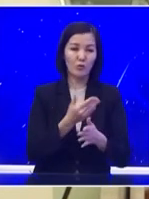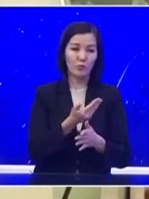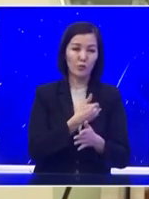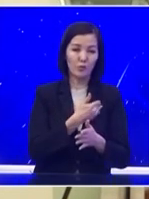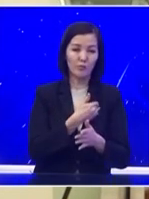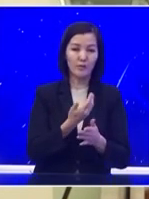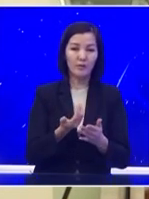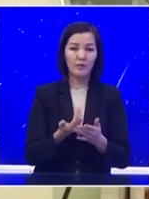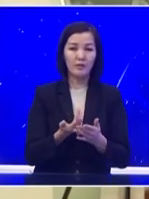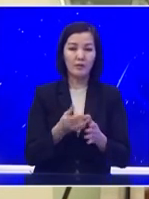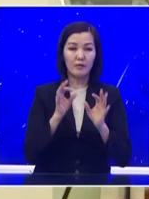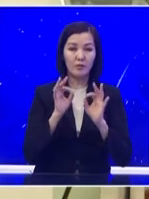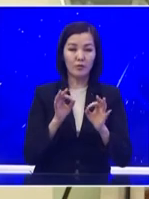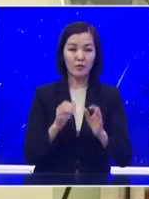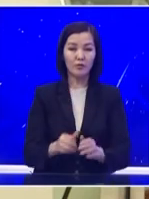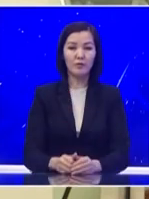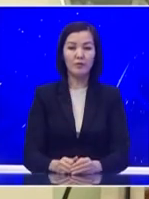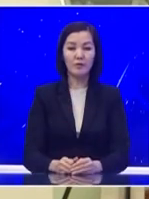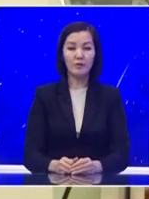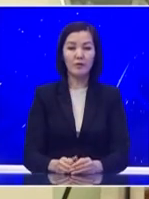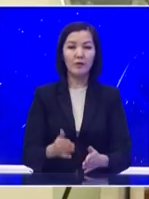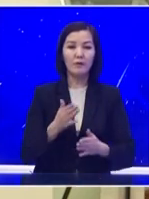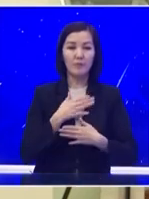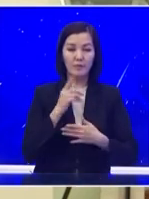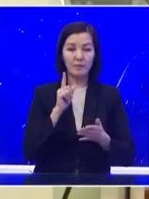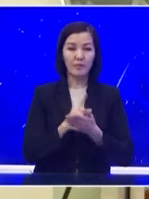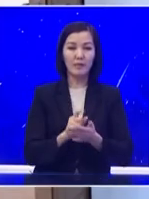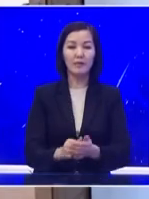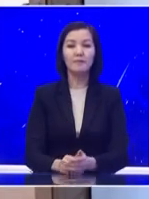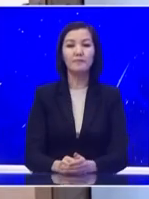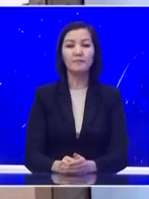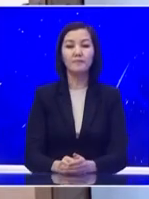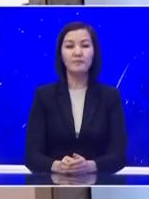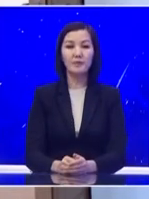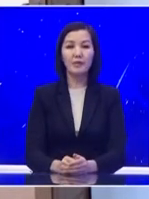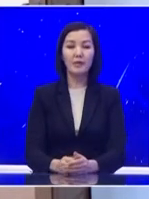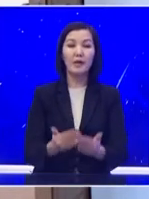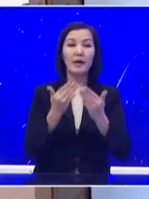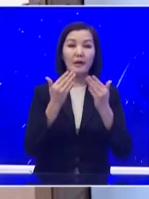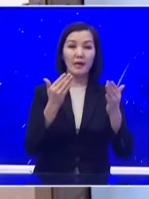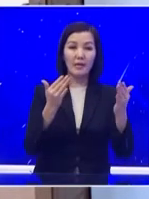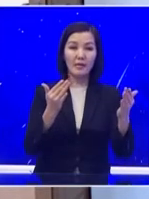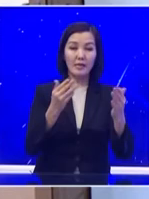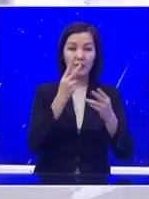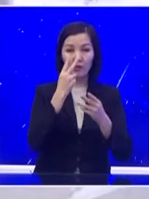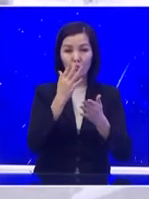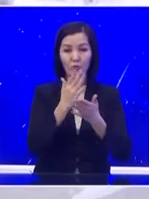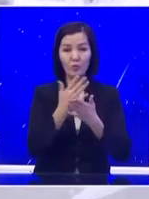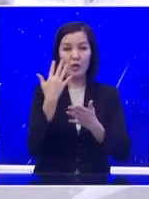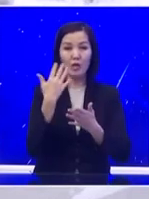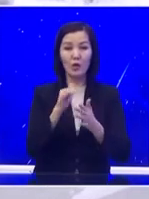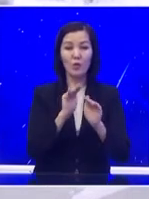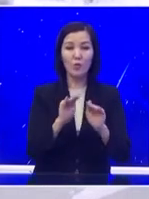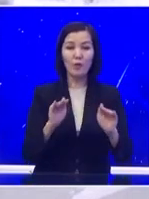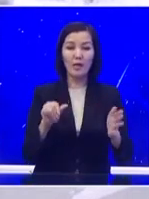қосқанымыз дұрыс деп ойлаймын. Бізге ол міндет шығар суретшілерге. Галереяны тамашалауға өнер мектебінің 50-ге тарта